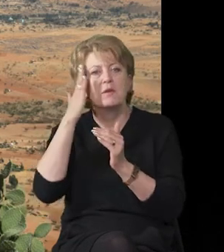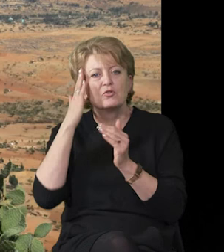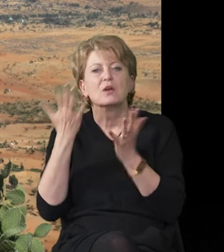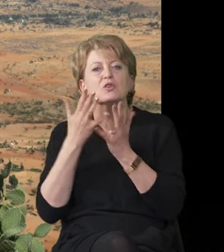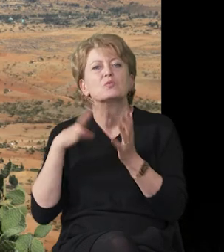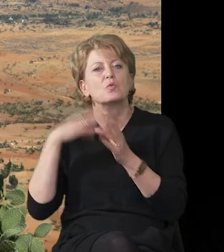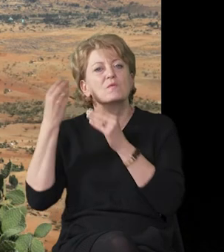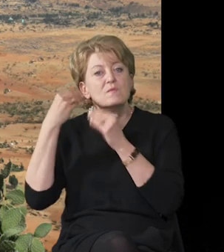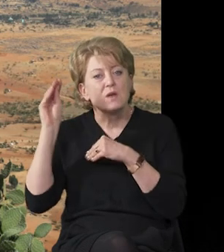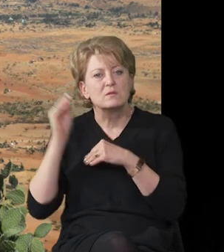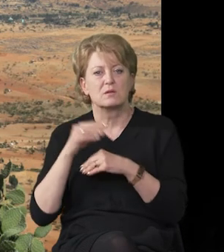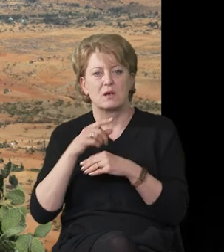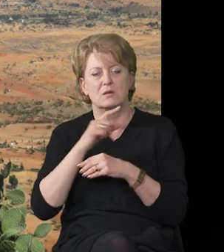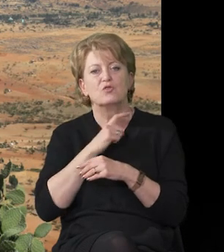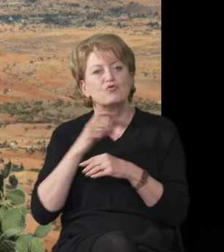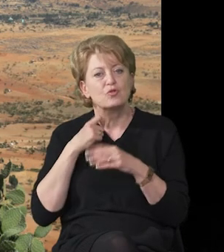tylko ten jeden.